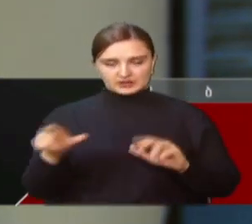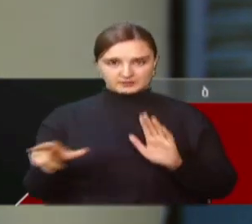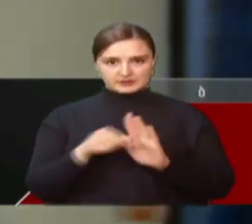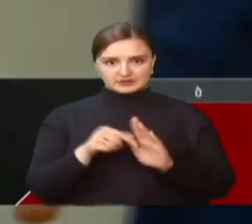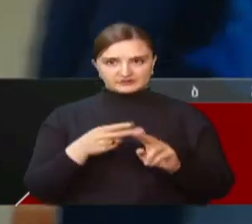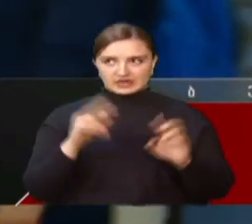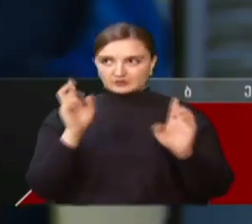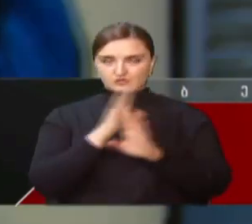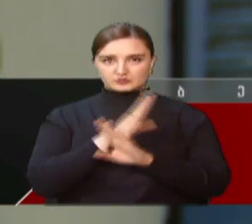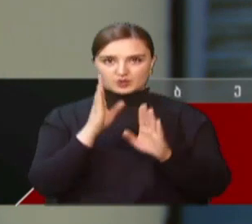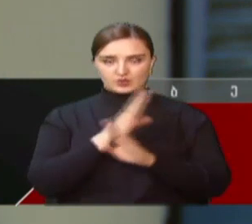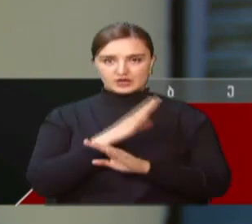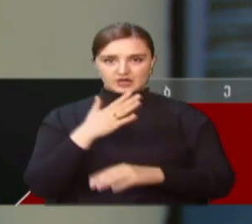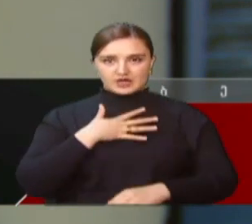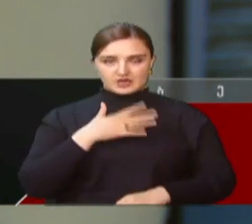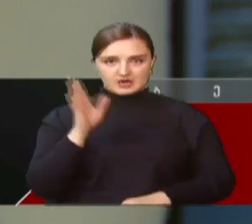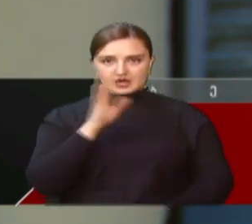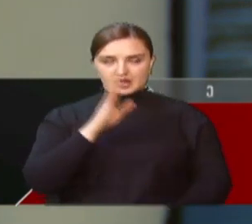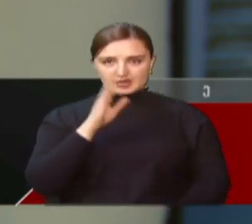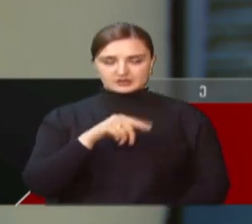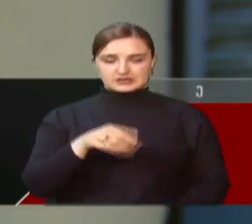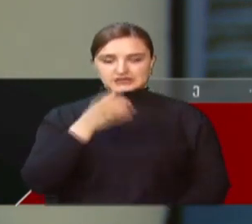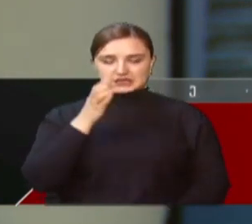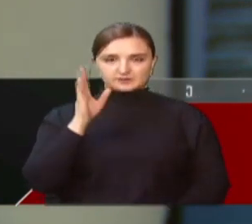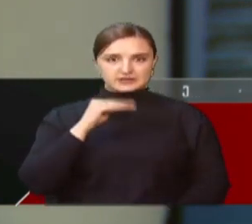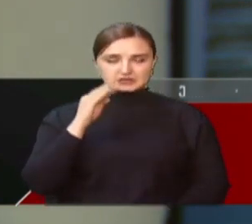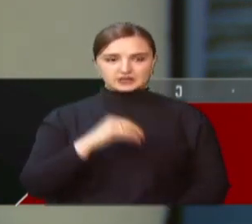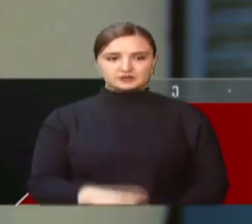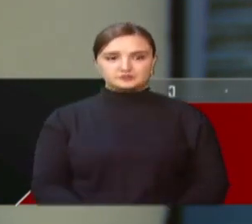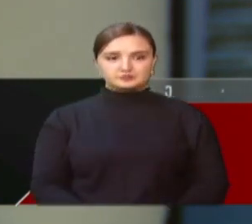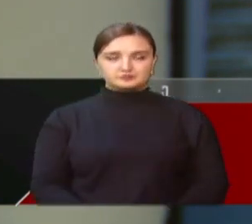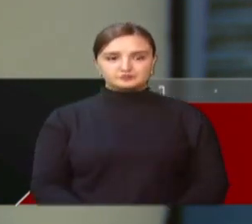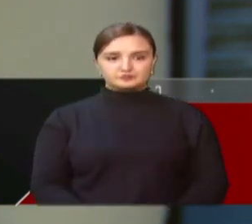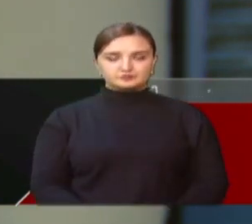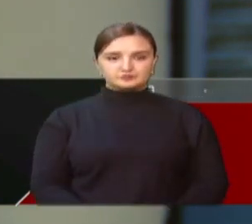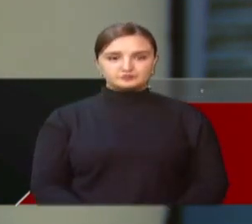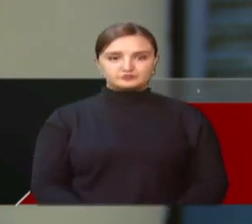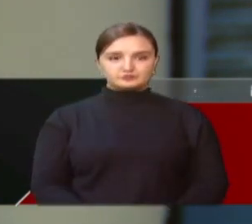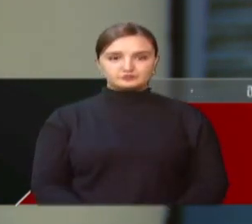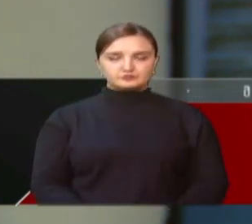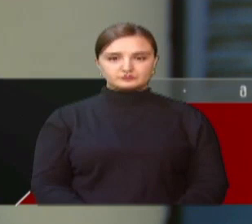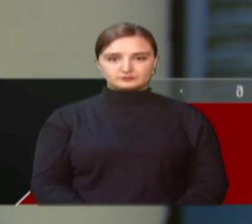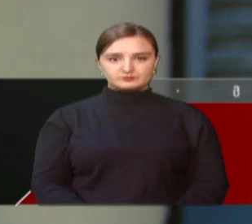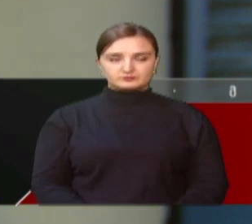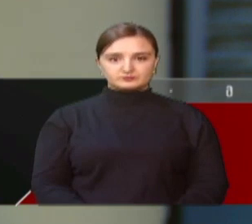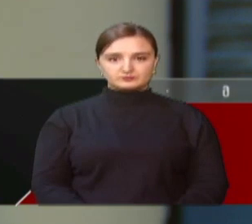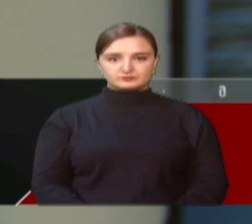არის ატმოსფერული ჰაერი, ეს არის სასმელი წყალი, ეს არის